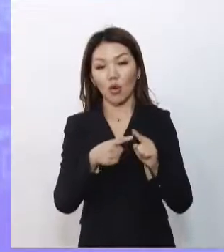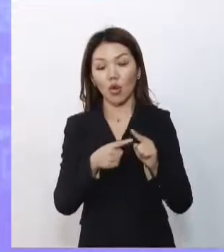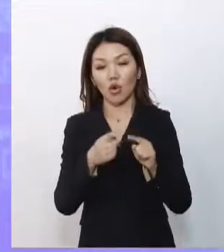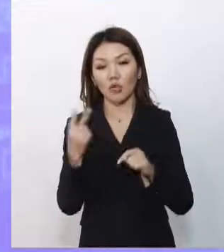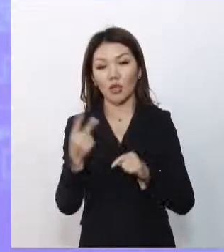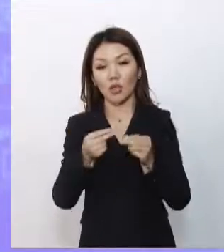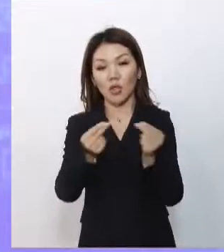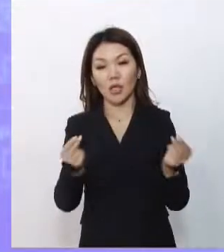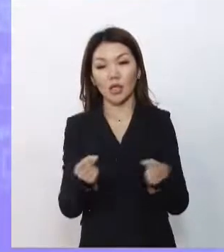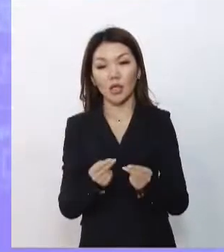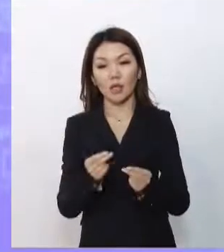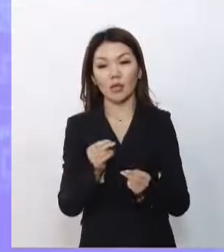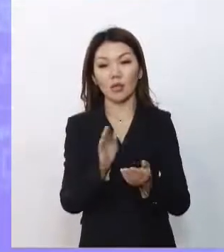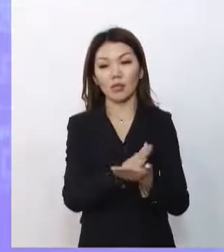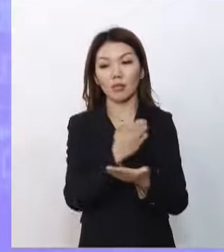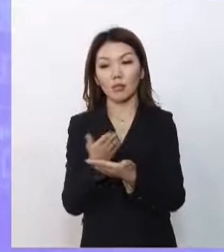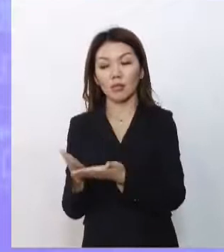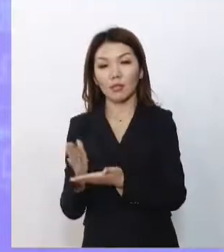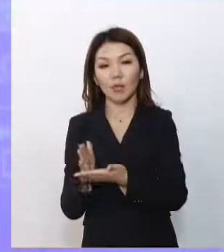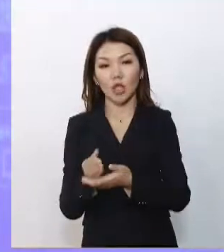яблок положили на каждую тарелку?